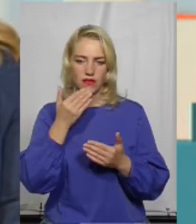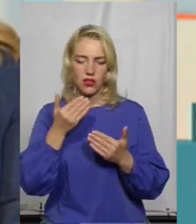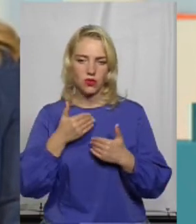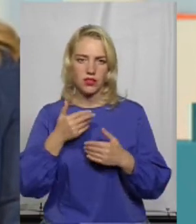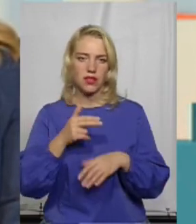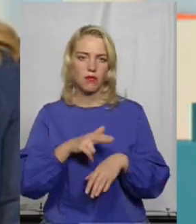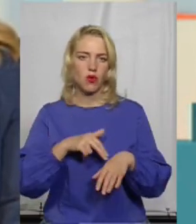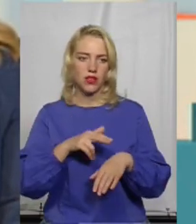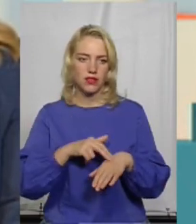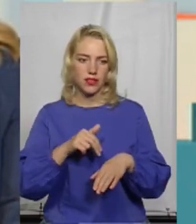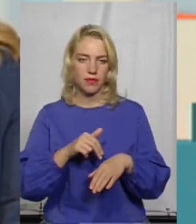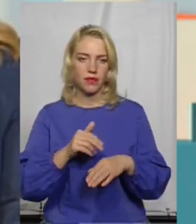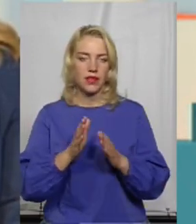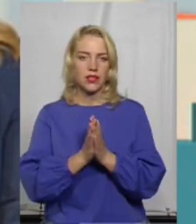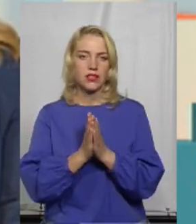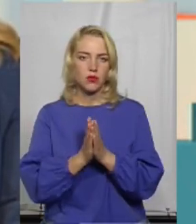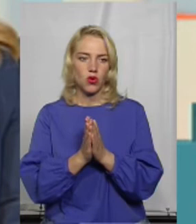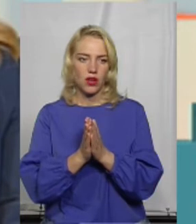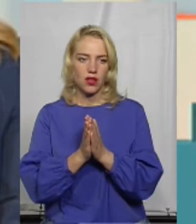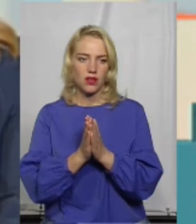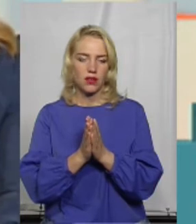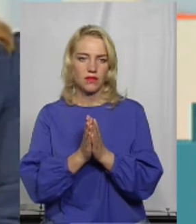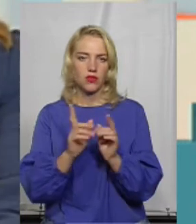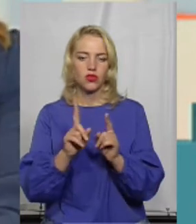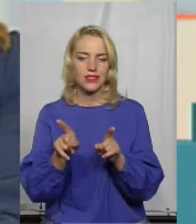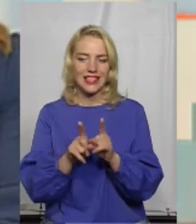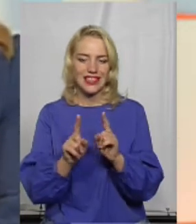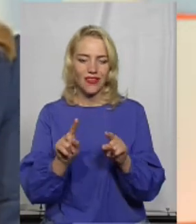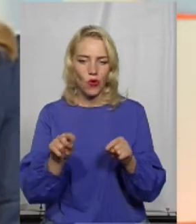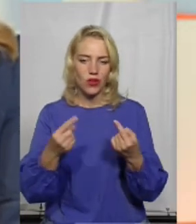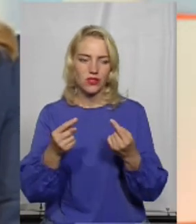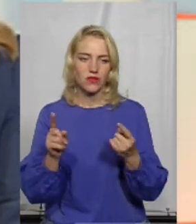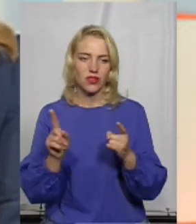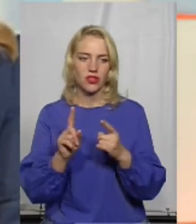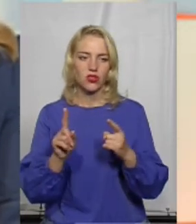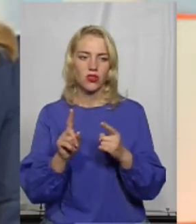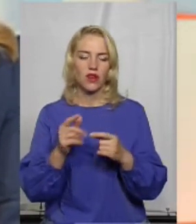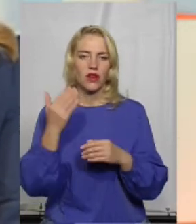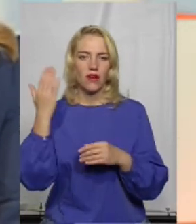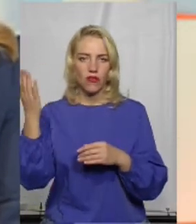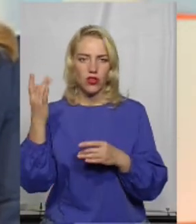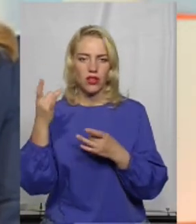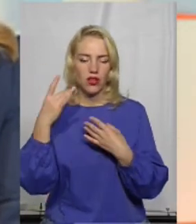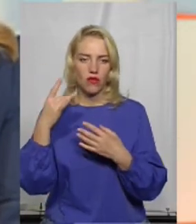патрульна поліція з проханням щось таке організувати, що вони говорили про те, що